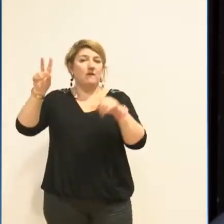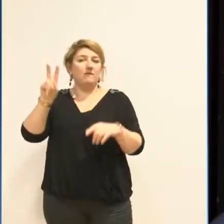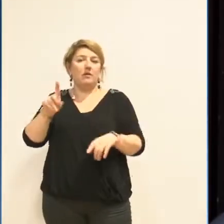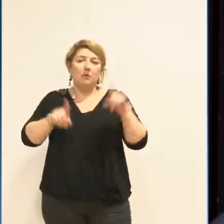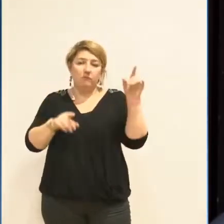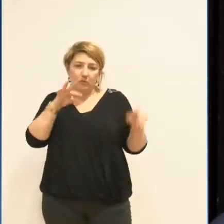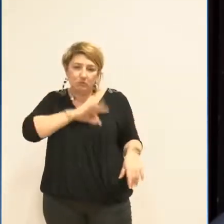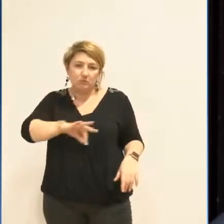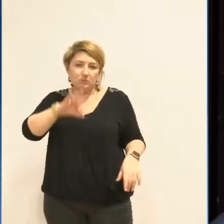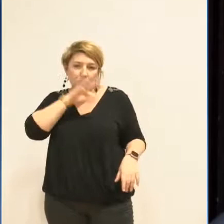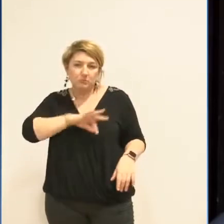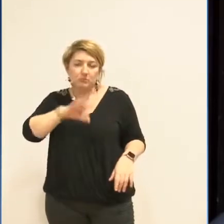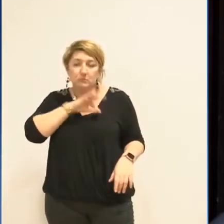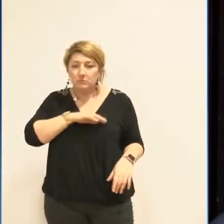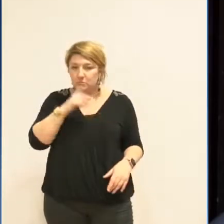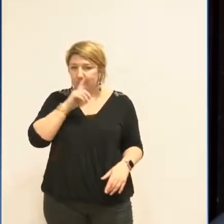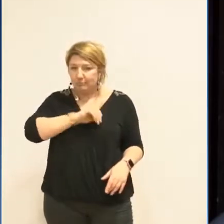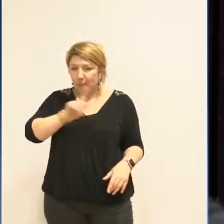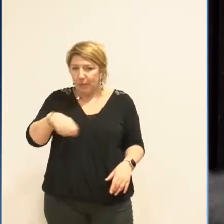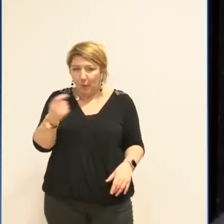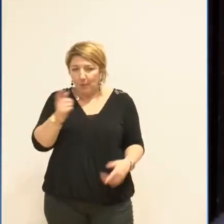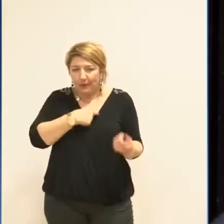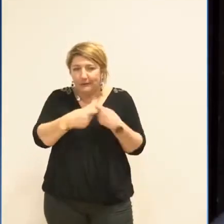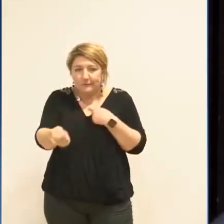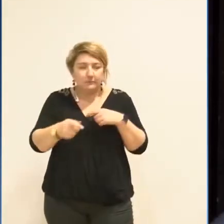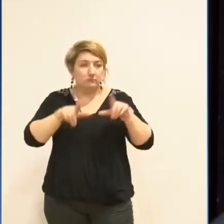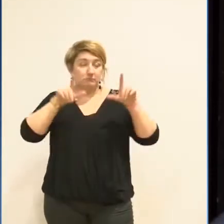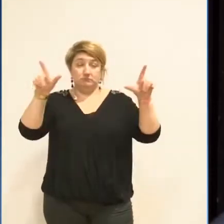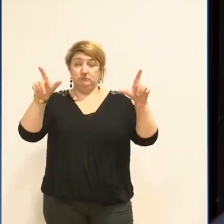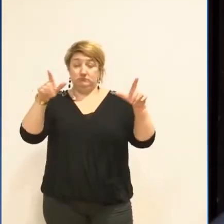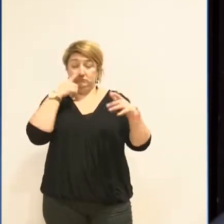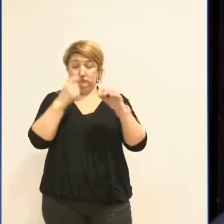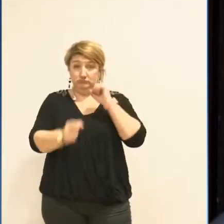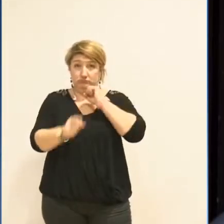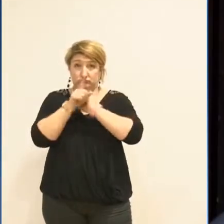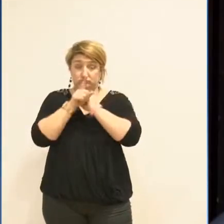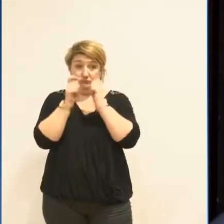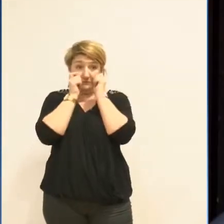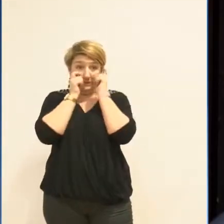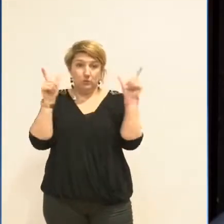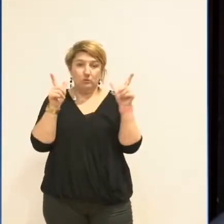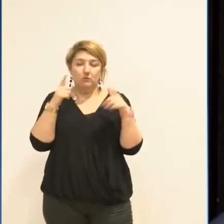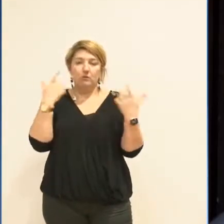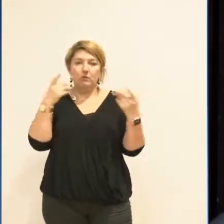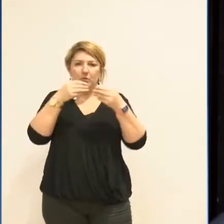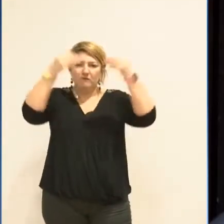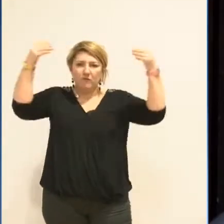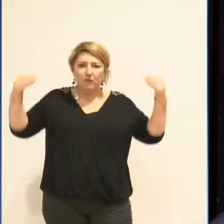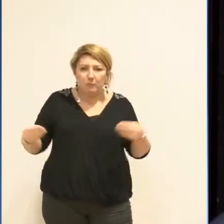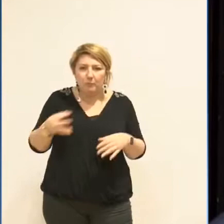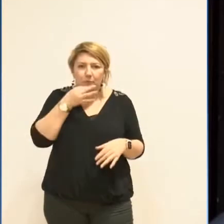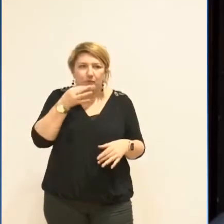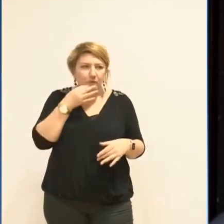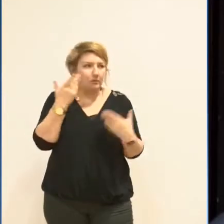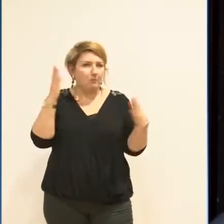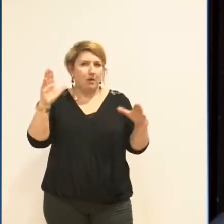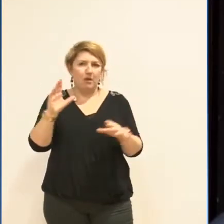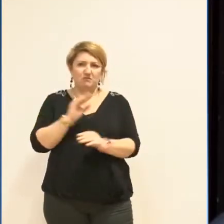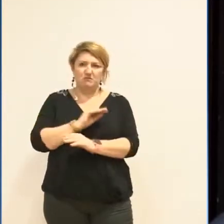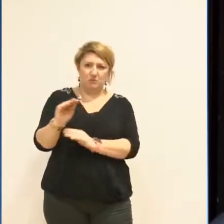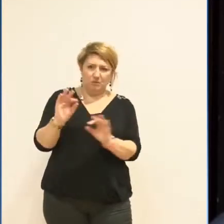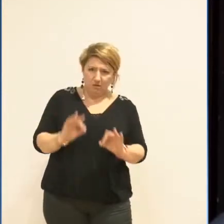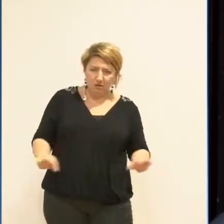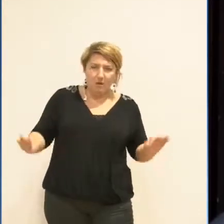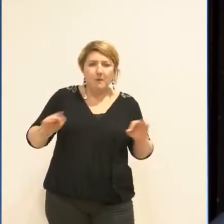de monopoles publicitaires étonnants, de possibilités d'installation de mobilier urbain sans garde-fou, cette époque est quand